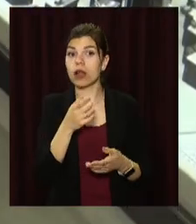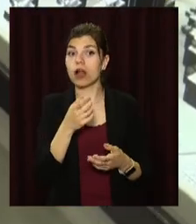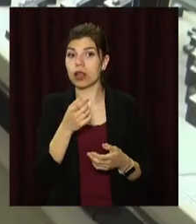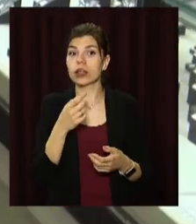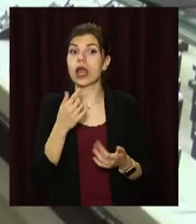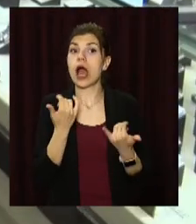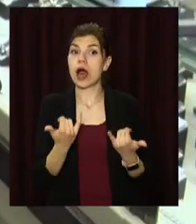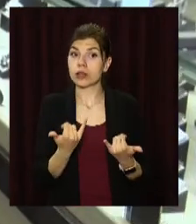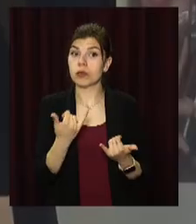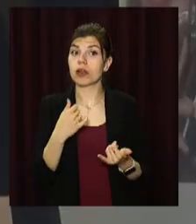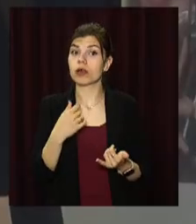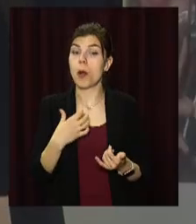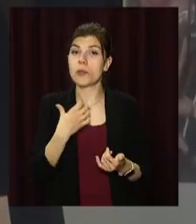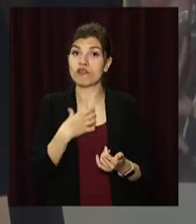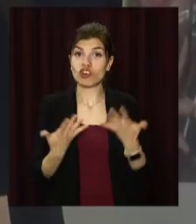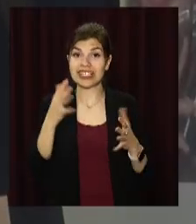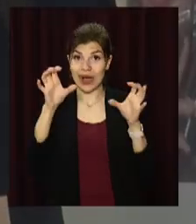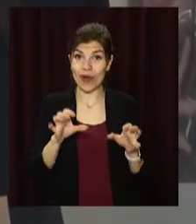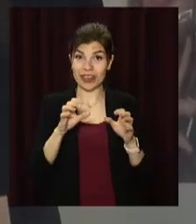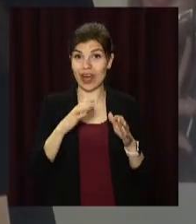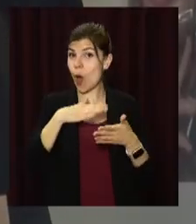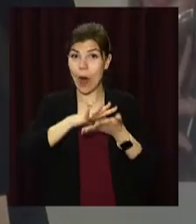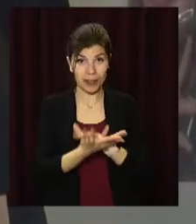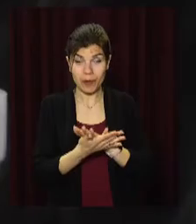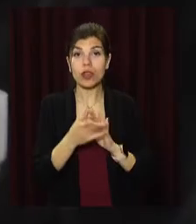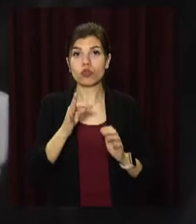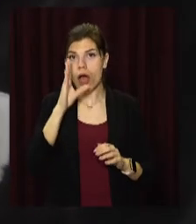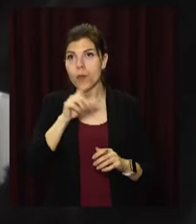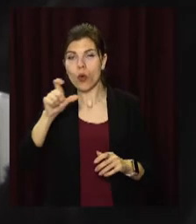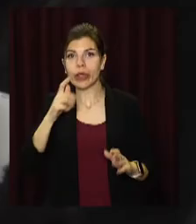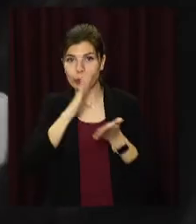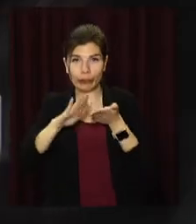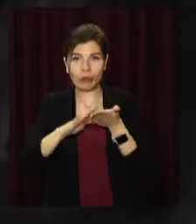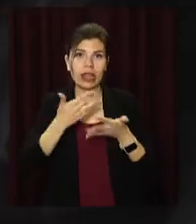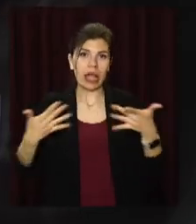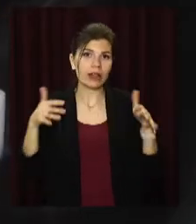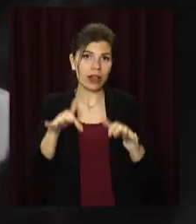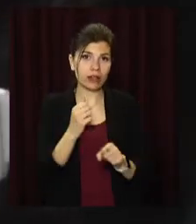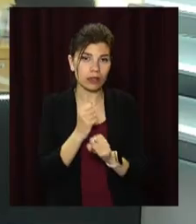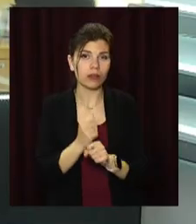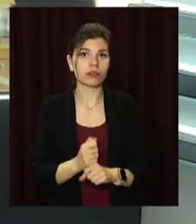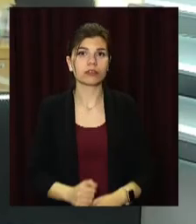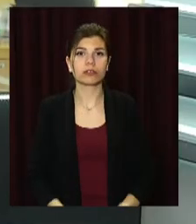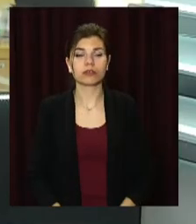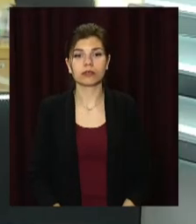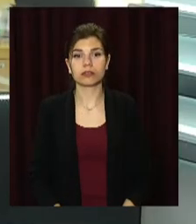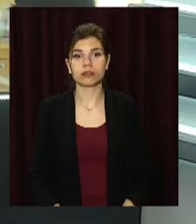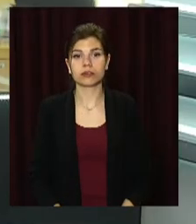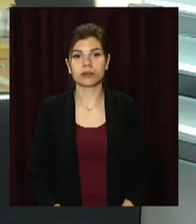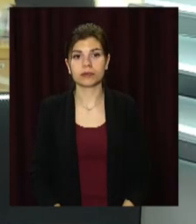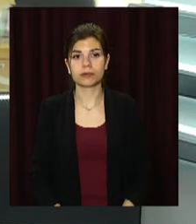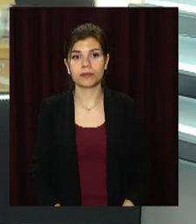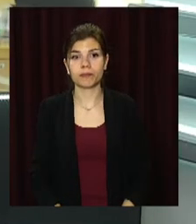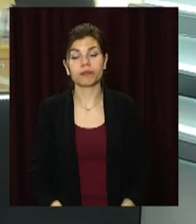може побільшати. Вікторія Журавель, Василь Самовар, Олександр Вернегоров, Open News, телеканал «Відкритий».